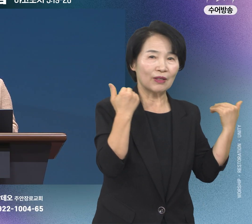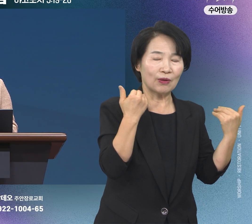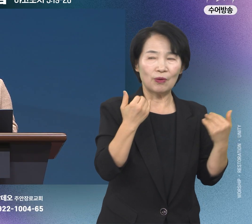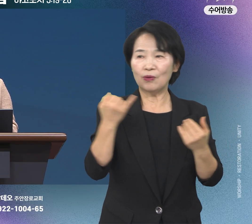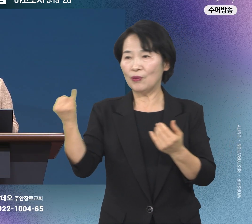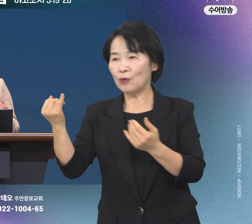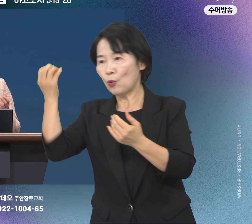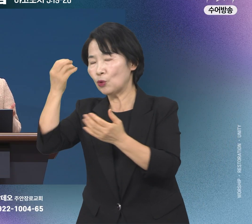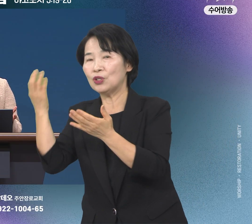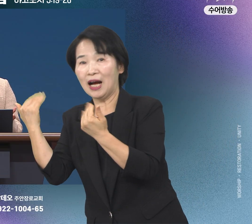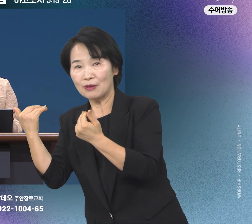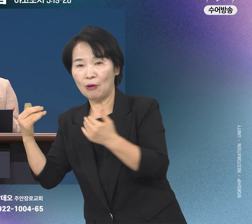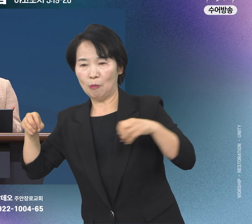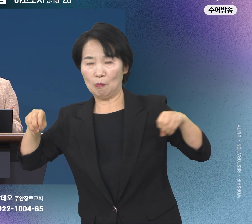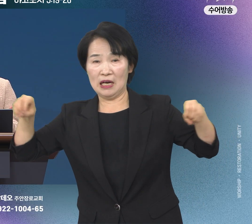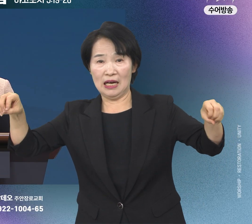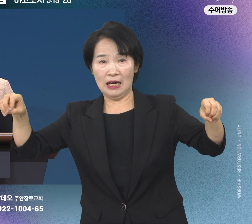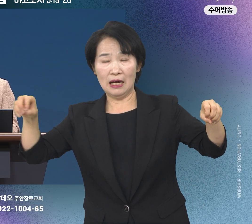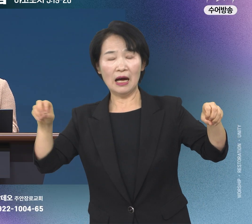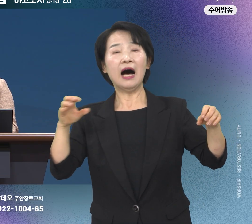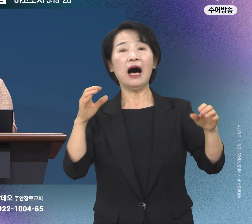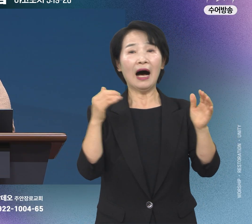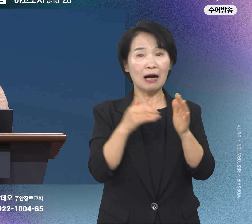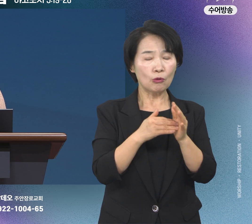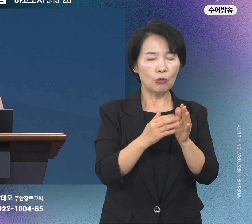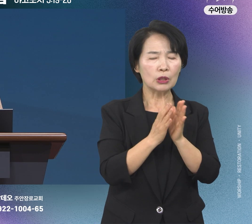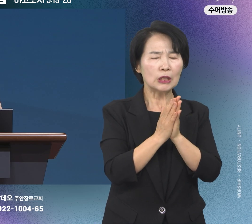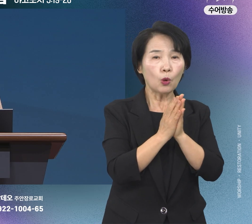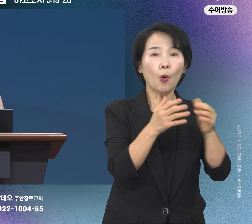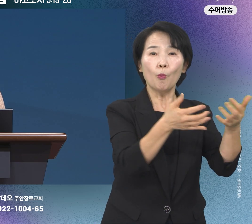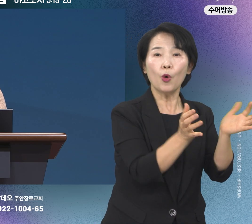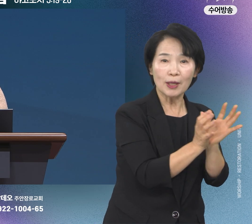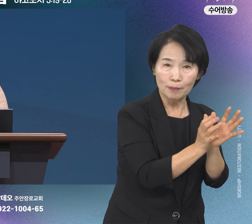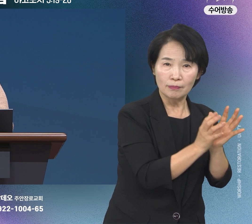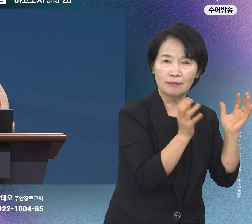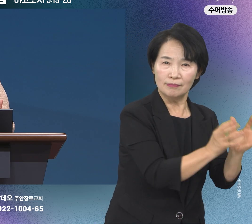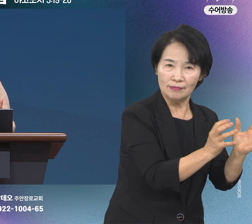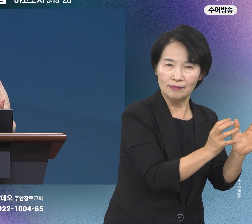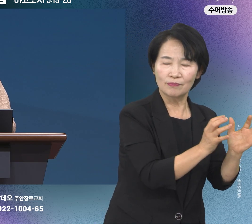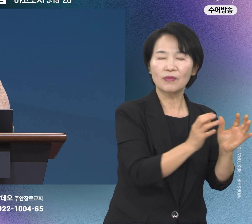만들 정도로 이제 믿음이 너무나도 훌륭했던 친구였는데, 이제 대학교